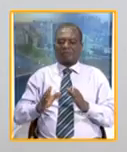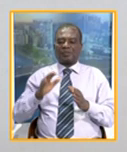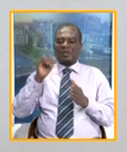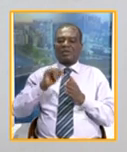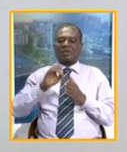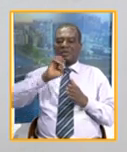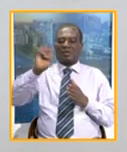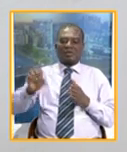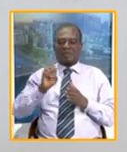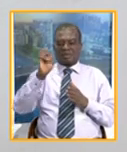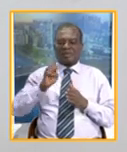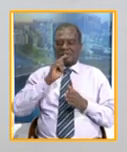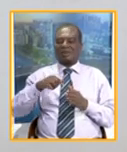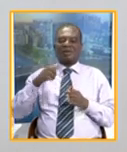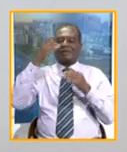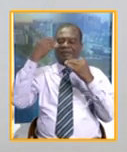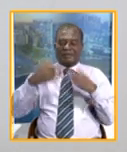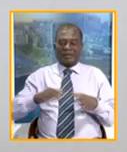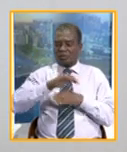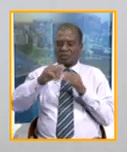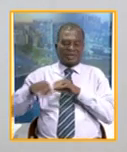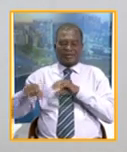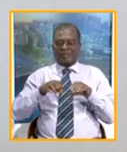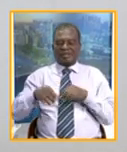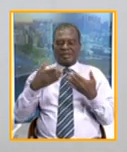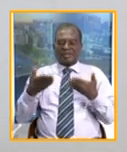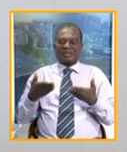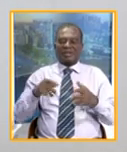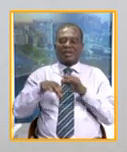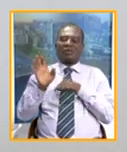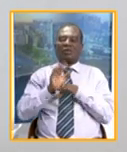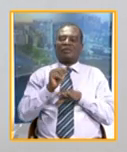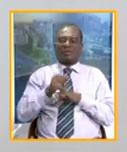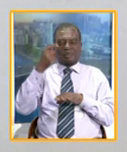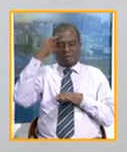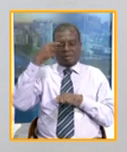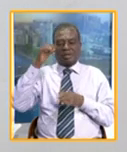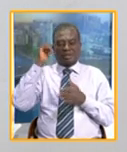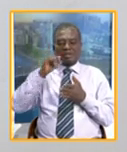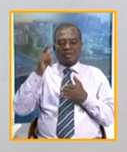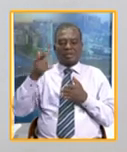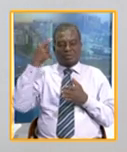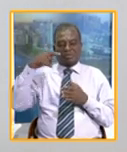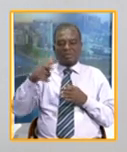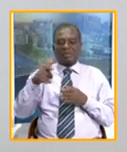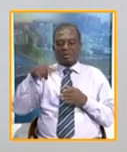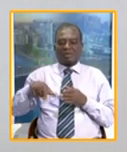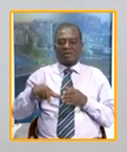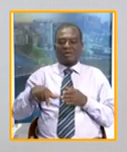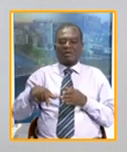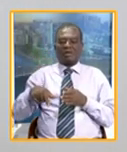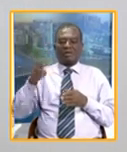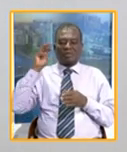de ce qu'il a entrepris à travers le dialogue politique. C'est pour cela que l'intervention des hommes politiques et de la